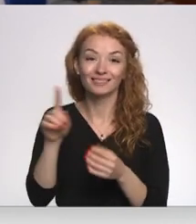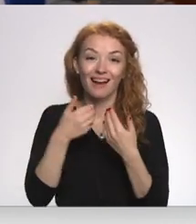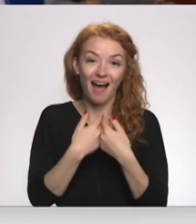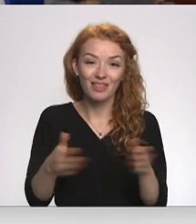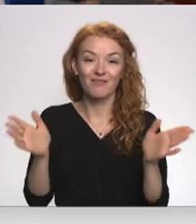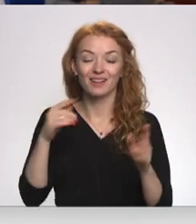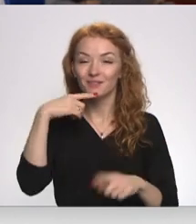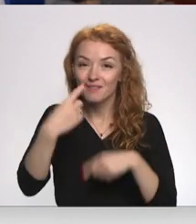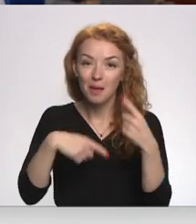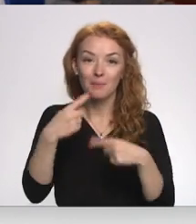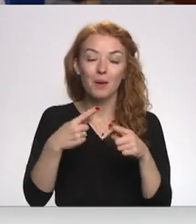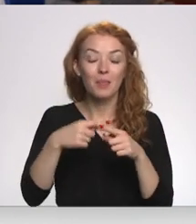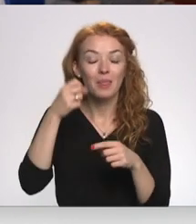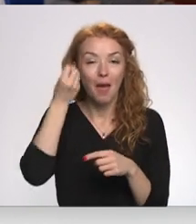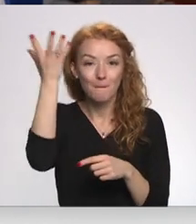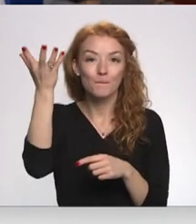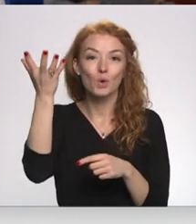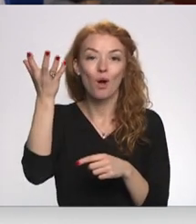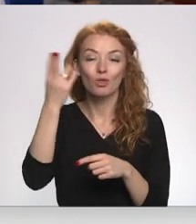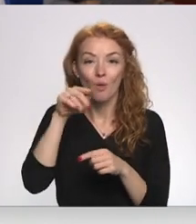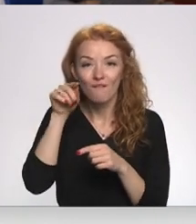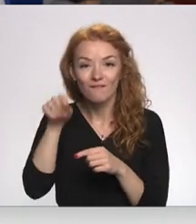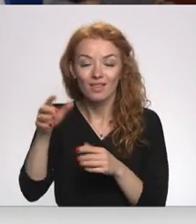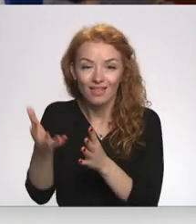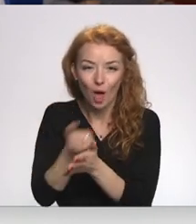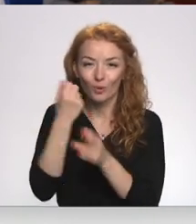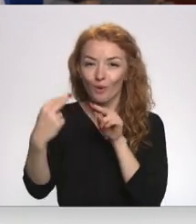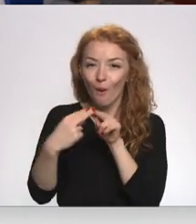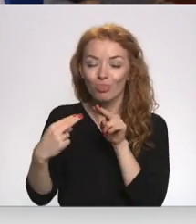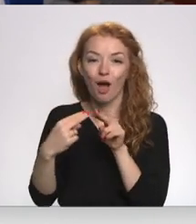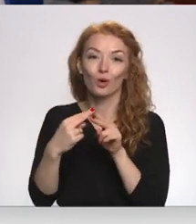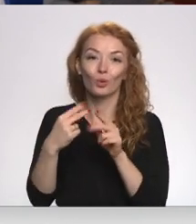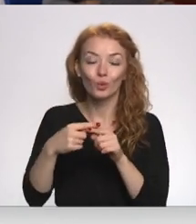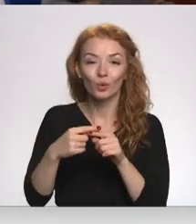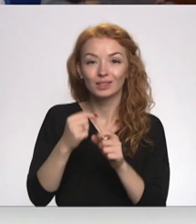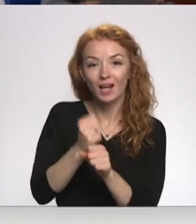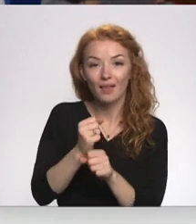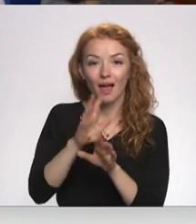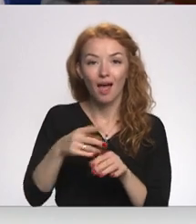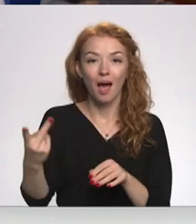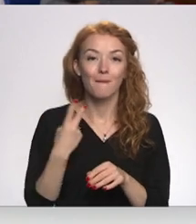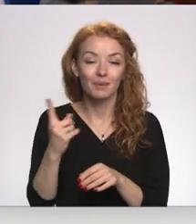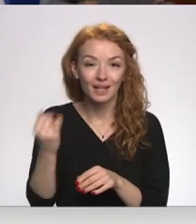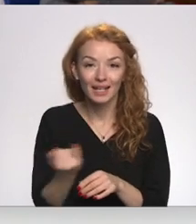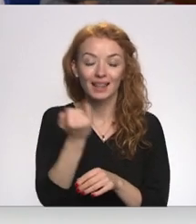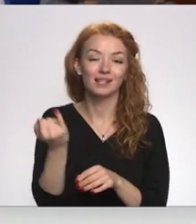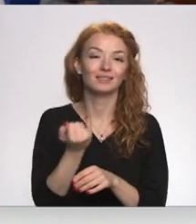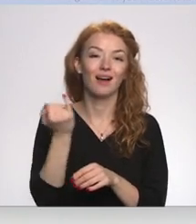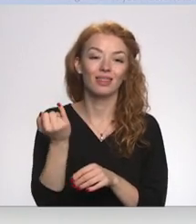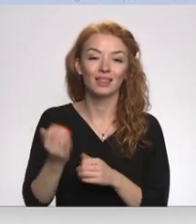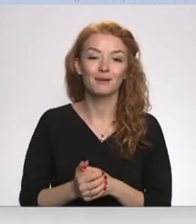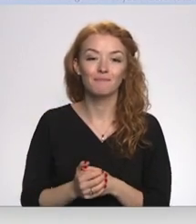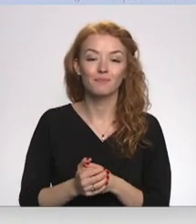atvērts vienmēr un galvenais ir prast ar viņu dabūt to kontaktu un darboties tā, lai viņam ir interesanti un pašam ir